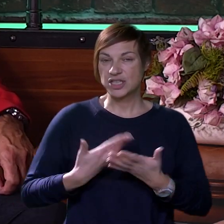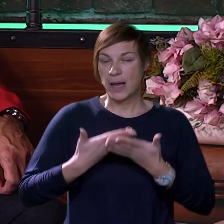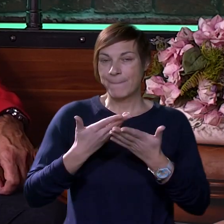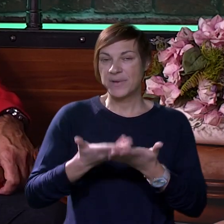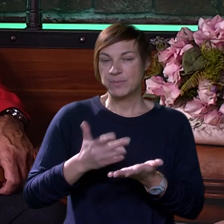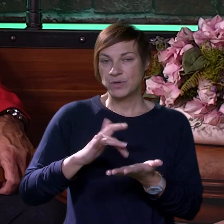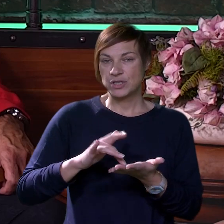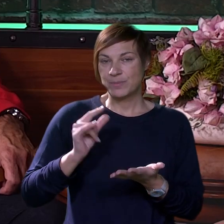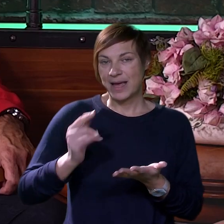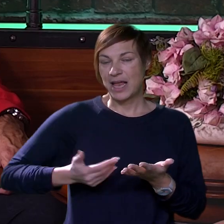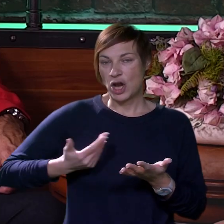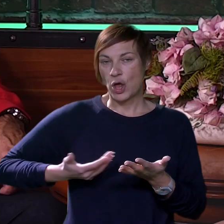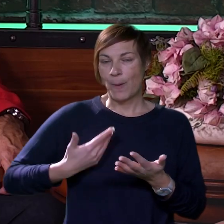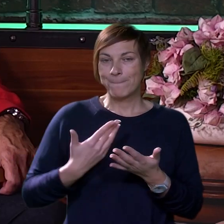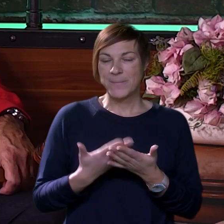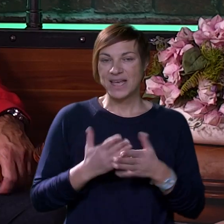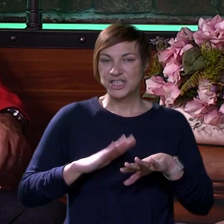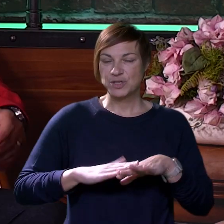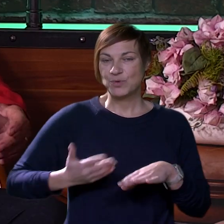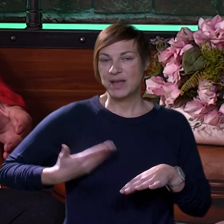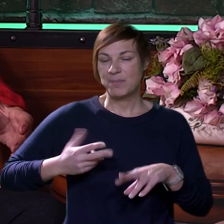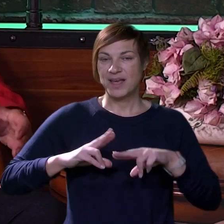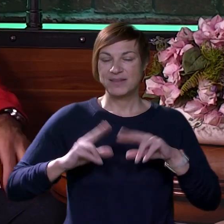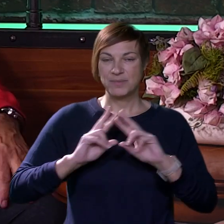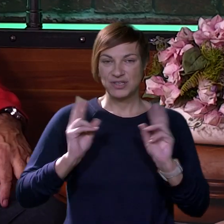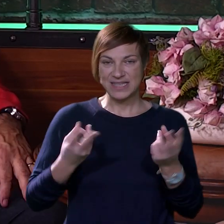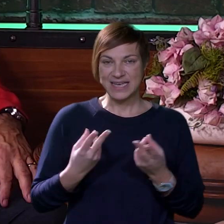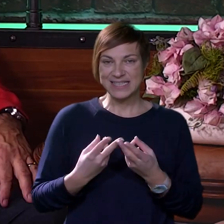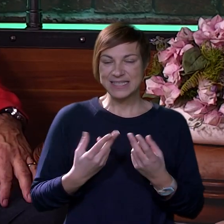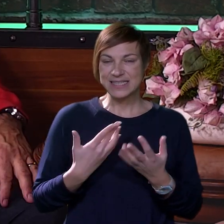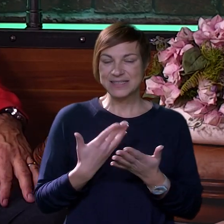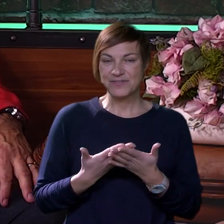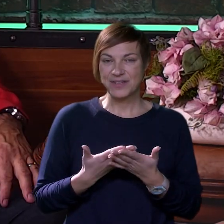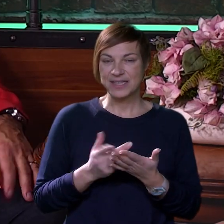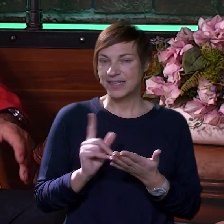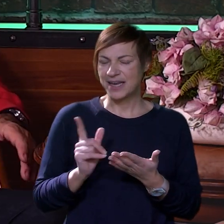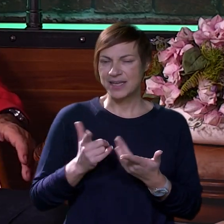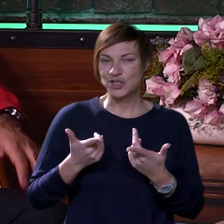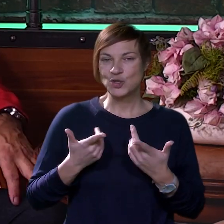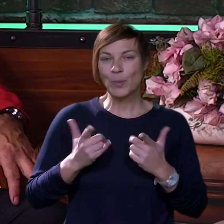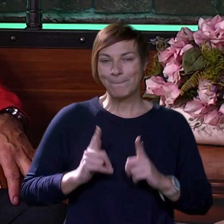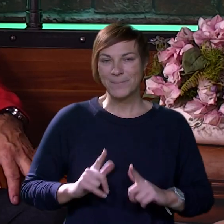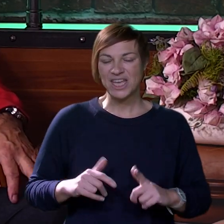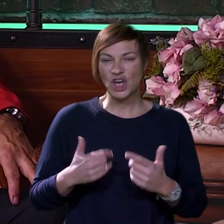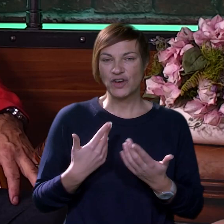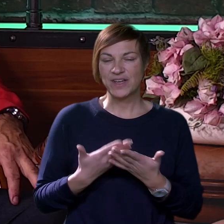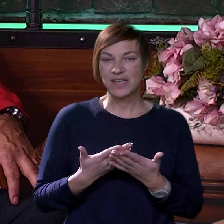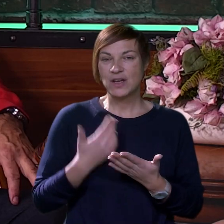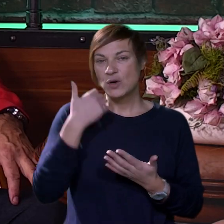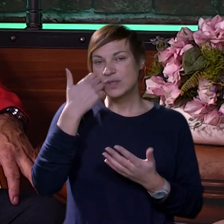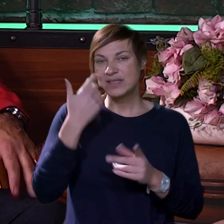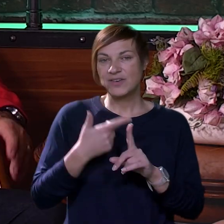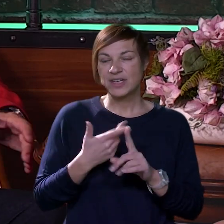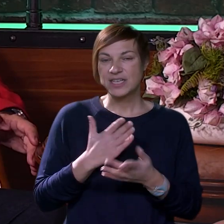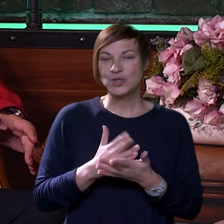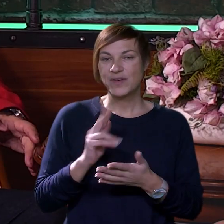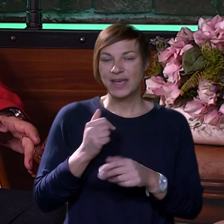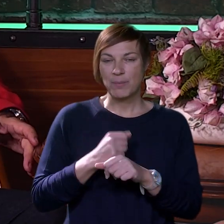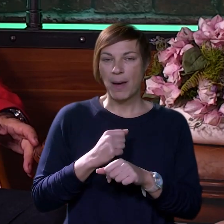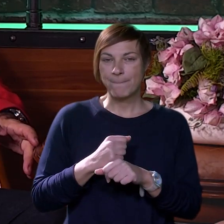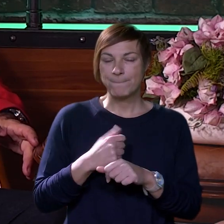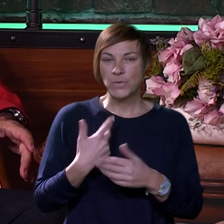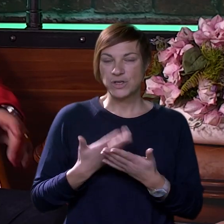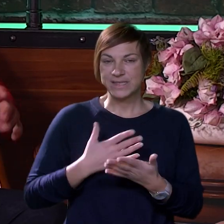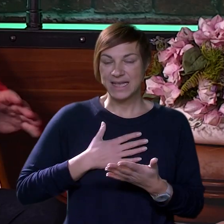da ću to prepustiti mjesto malo mlađemu, na mladima svijet ostaje i neću mirovati jer u Crvenom križu uvijek ima posla